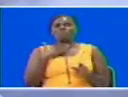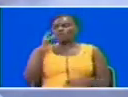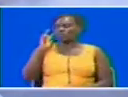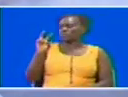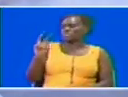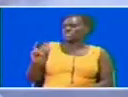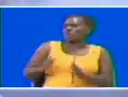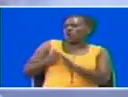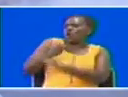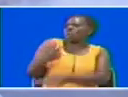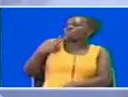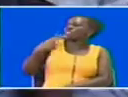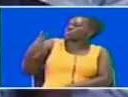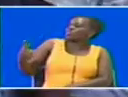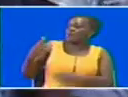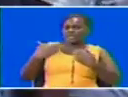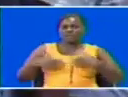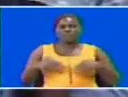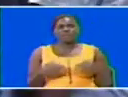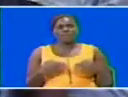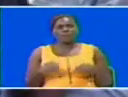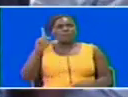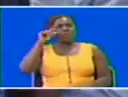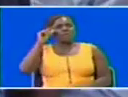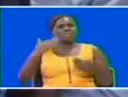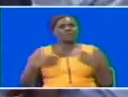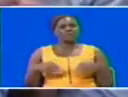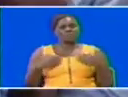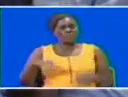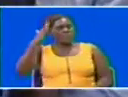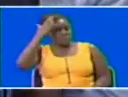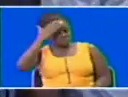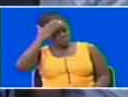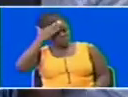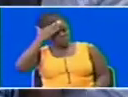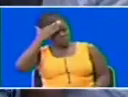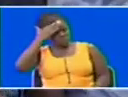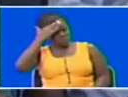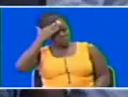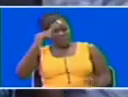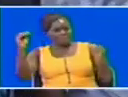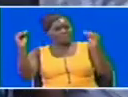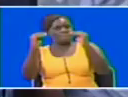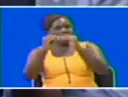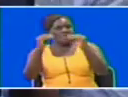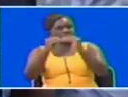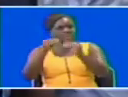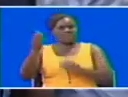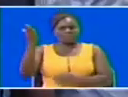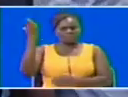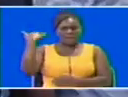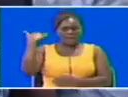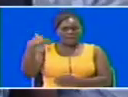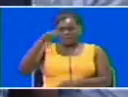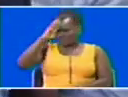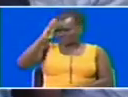watu zaidi ya 200 pale. Watu wa Mombasa mjue ya kwamba ile mkutano mlikuwa nao hapa